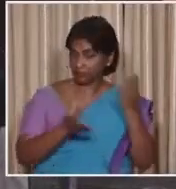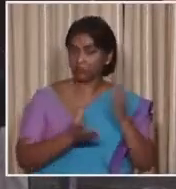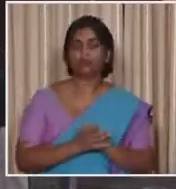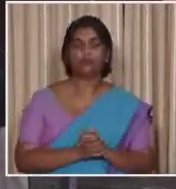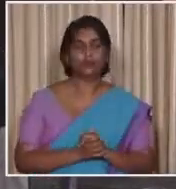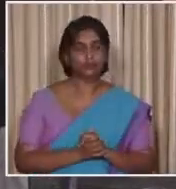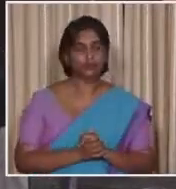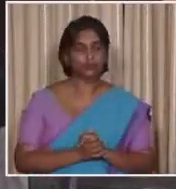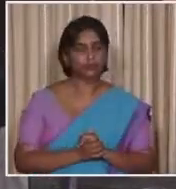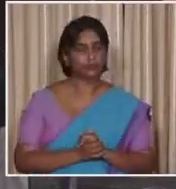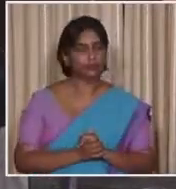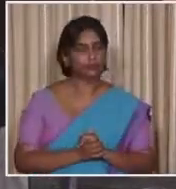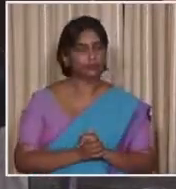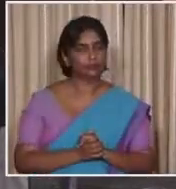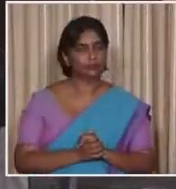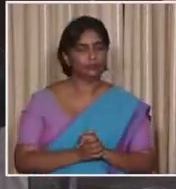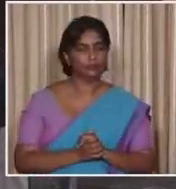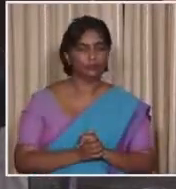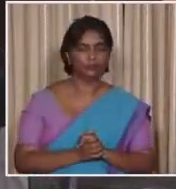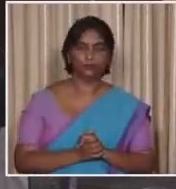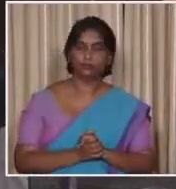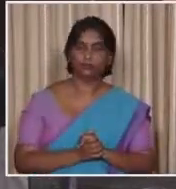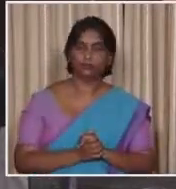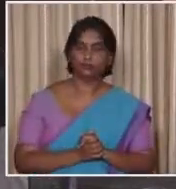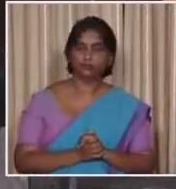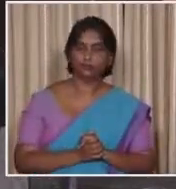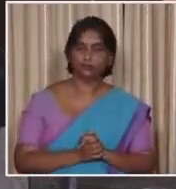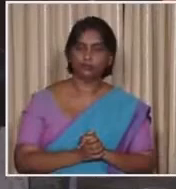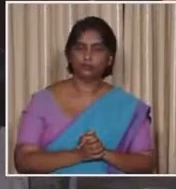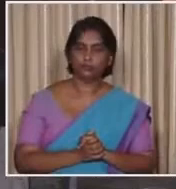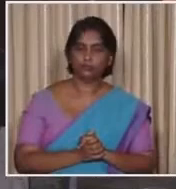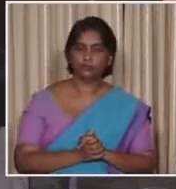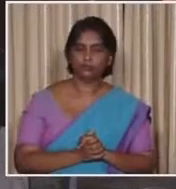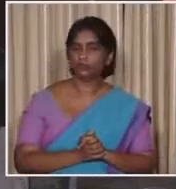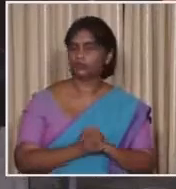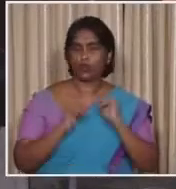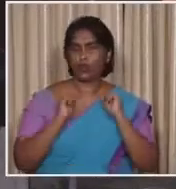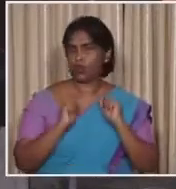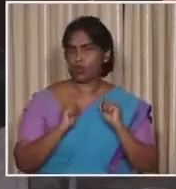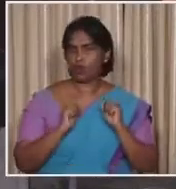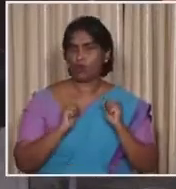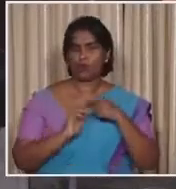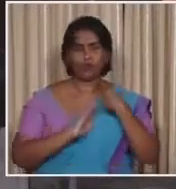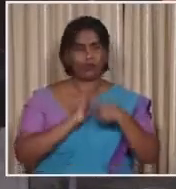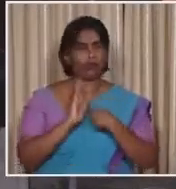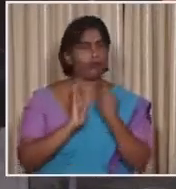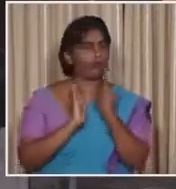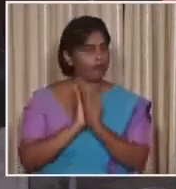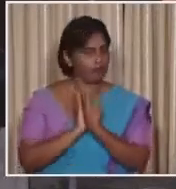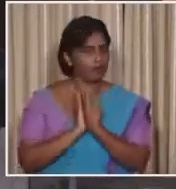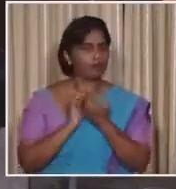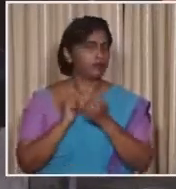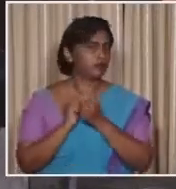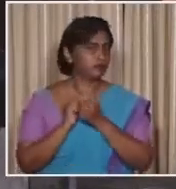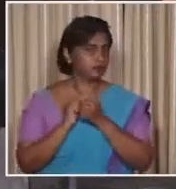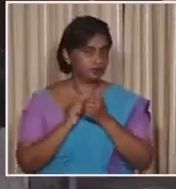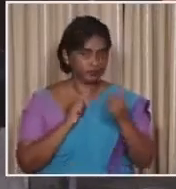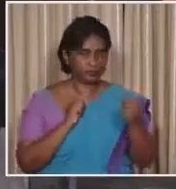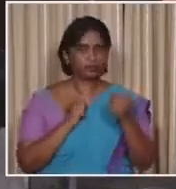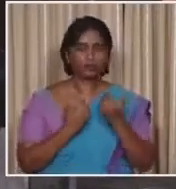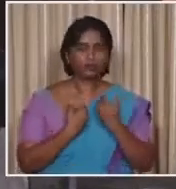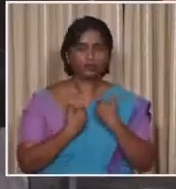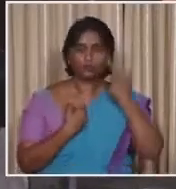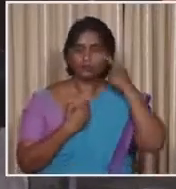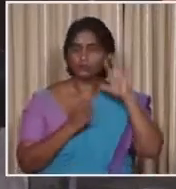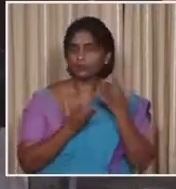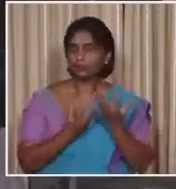อดีการ์ปาราวลักกลเอ็นบดัยเอ็งกลีนัลเอลล่าลาวุมเอตุคอลล์มูดียาดีเอ็นบดัยคูริวิตตี